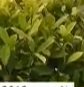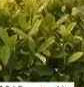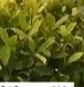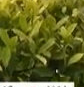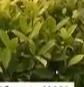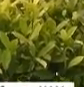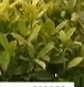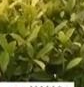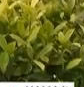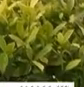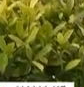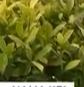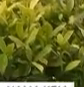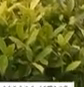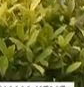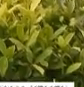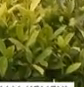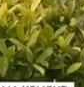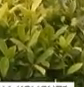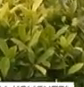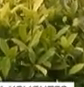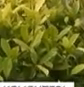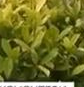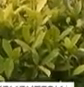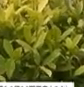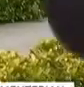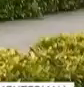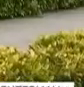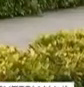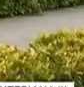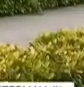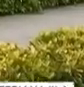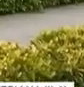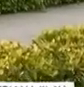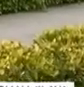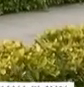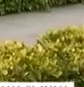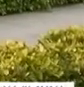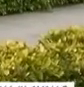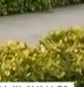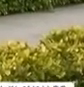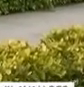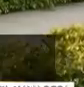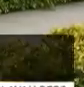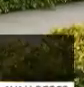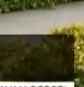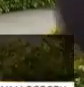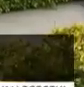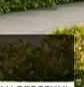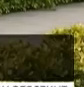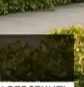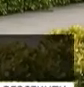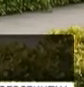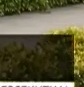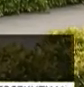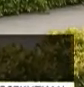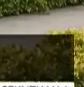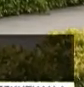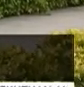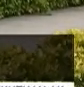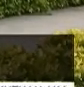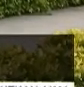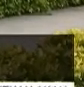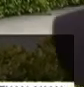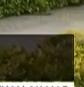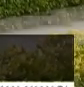kita dapat lihat kerajaan yang prihatin kepada isu-isu kesihatan. Bajet itu yang paling baik,